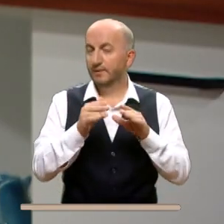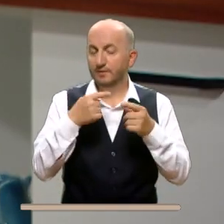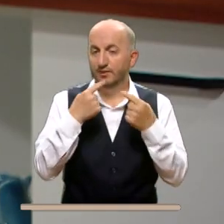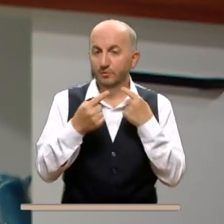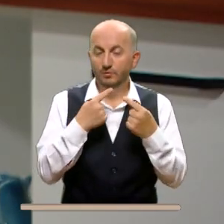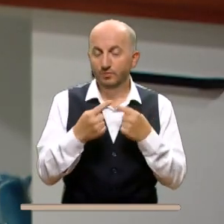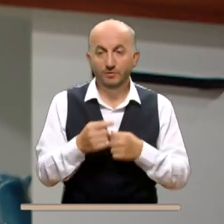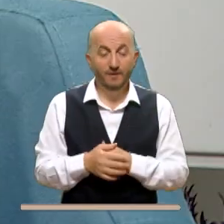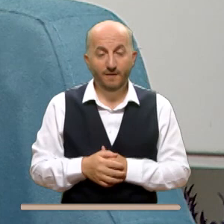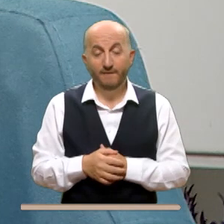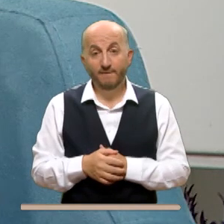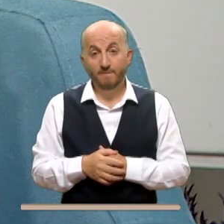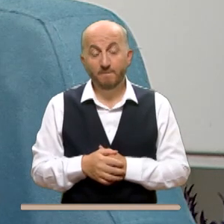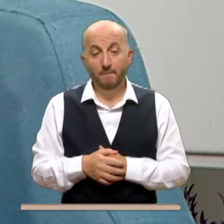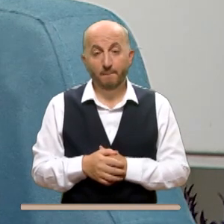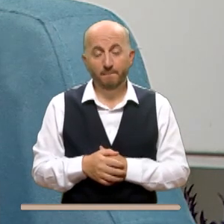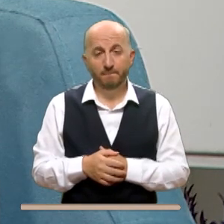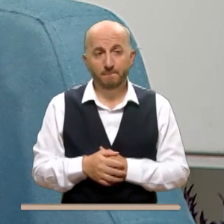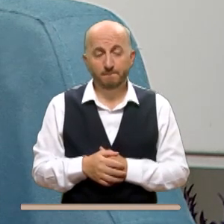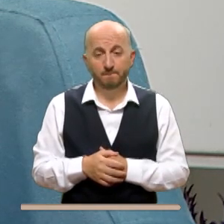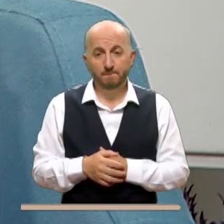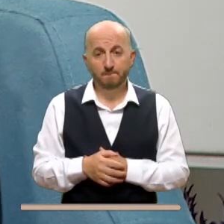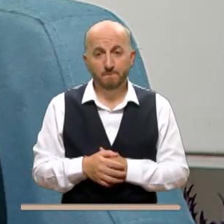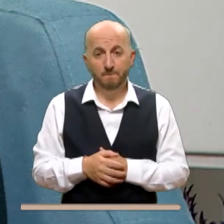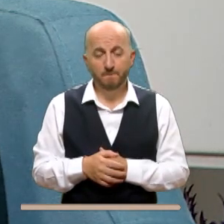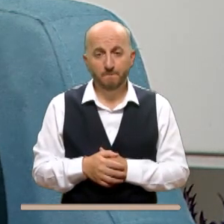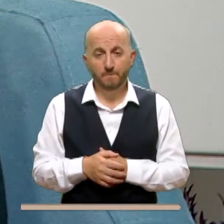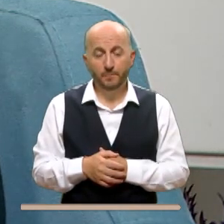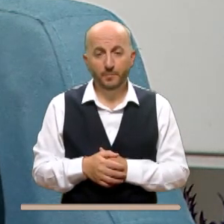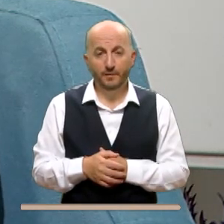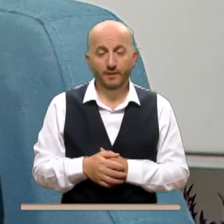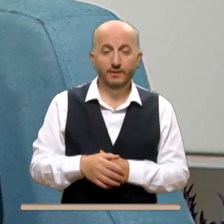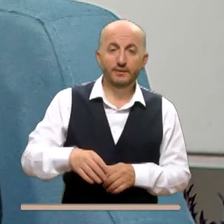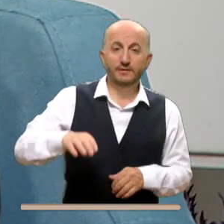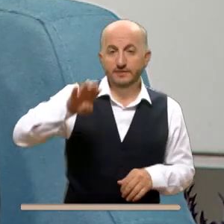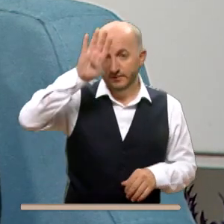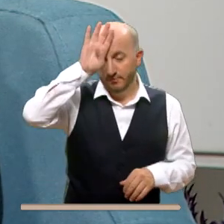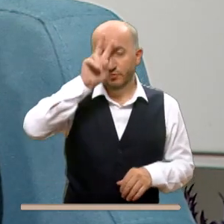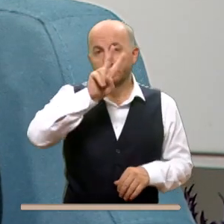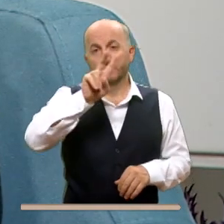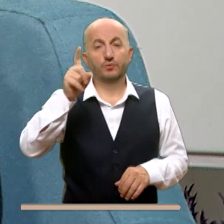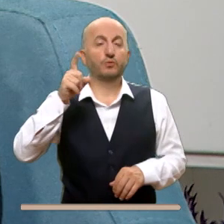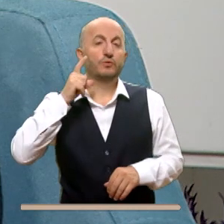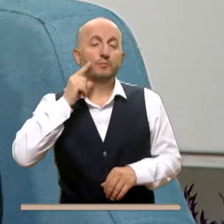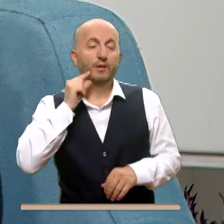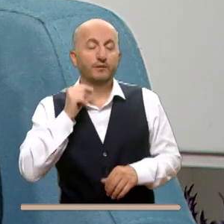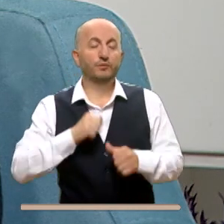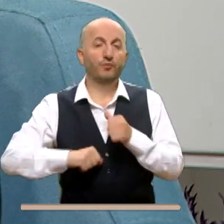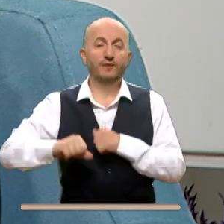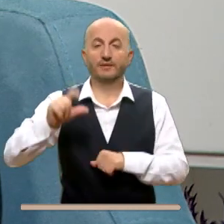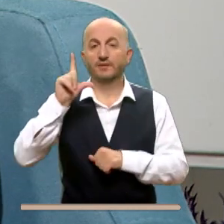Üniversitemizin burs imkanları nasıl? Bursları da konuşalım. Şöyle ki İstanbul 29 Mayıs Üniversitesi lisans